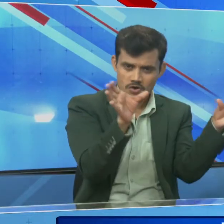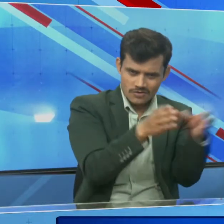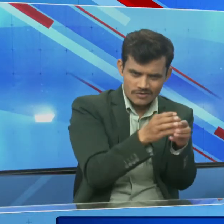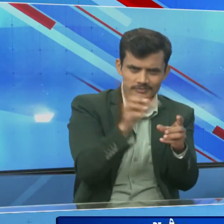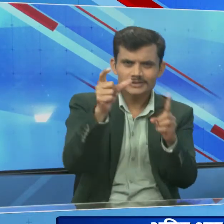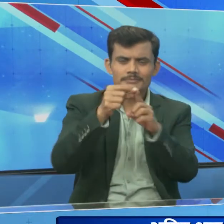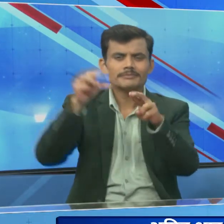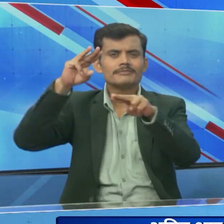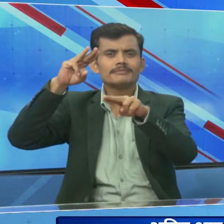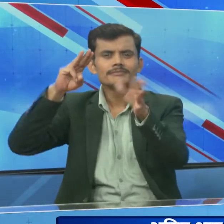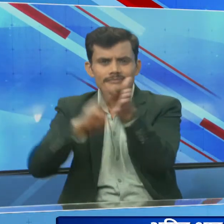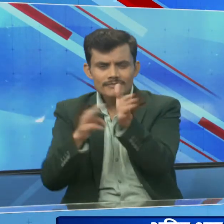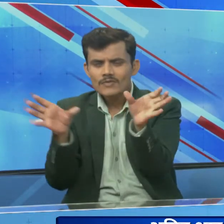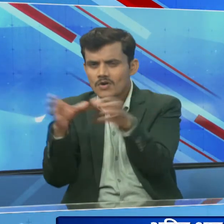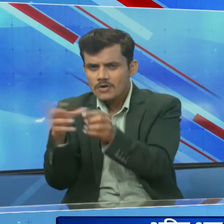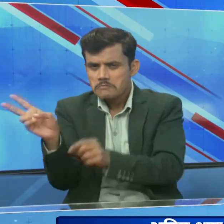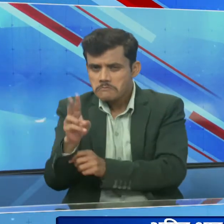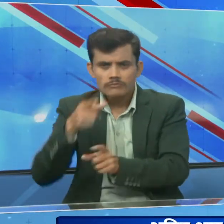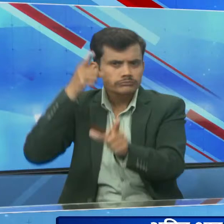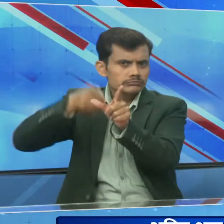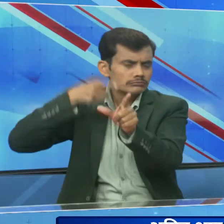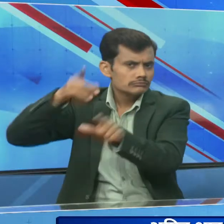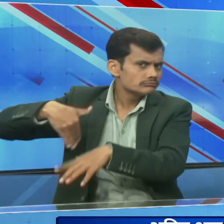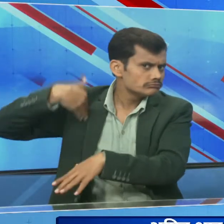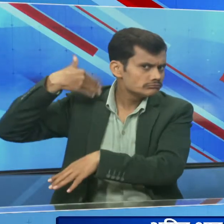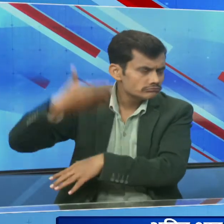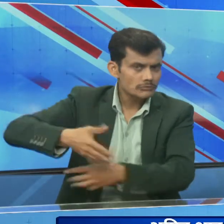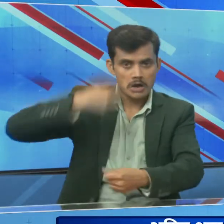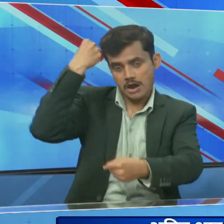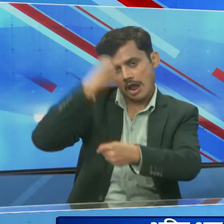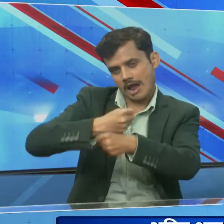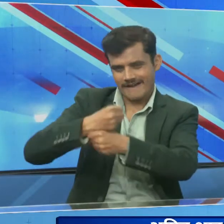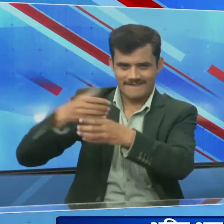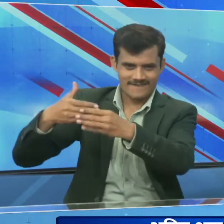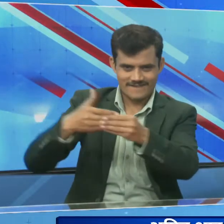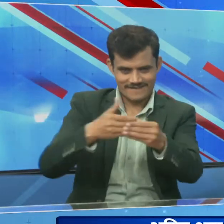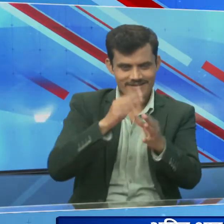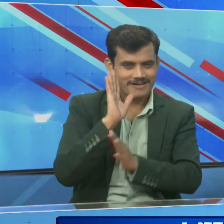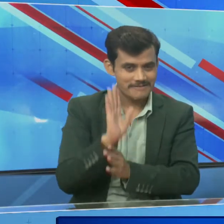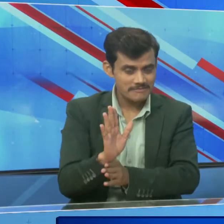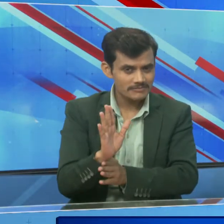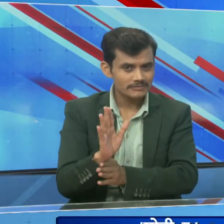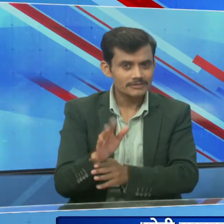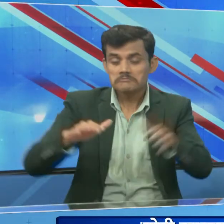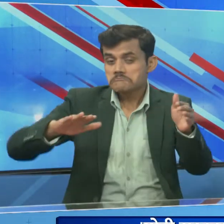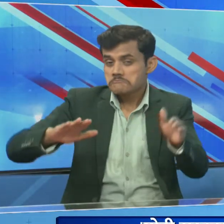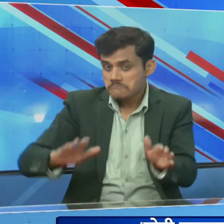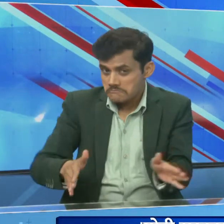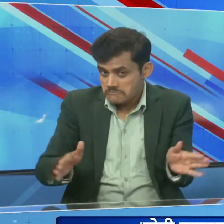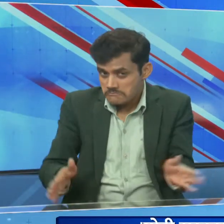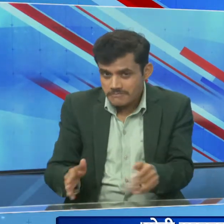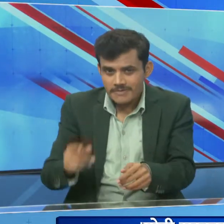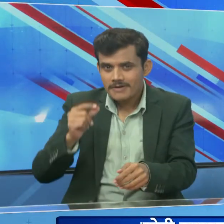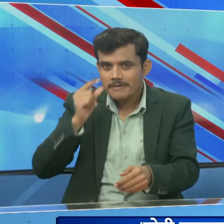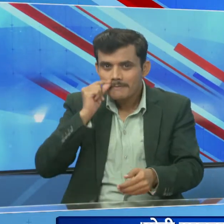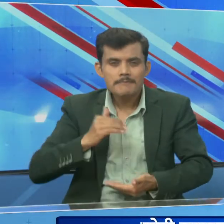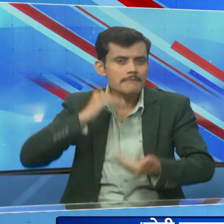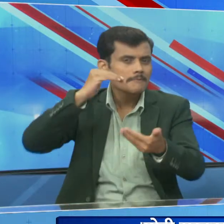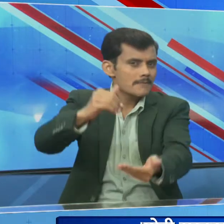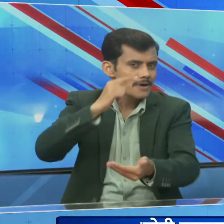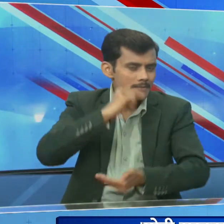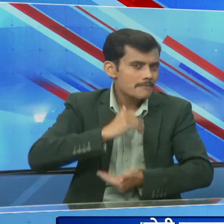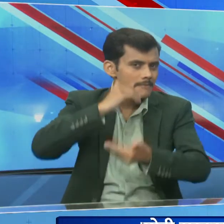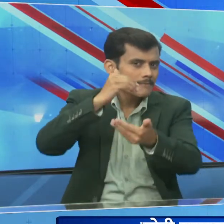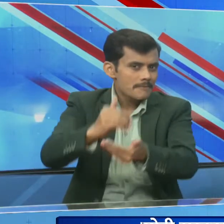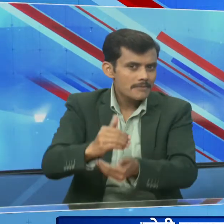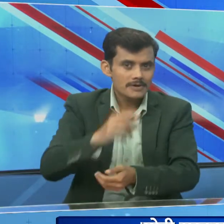कम्युनिस्ट सालों तक शासन करते रहे, एक भी आदिवासी बेटा बेटी को देश